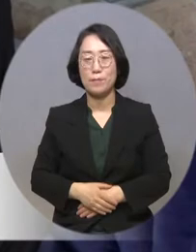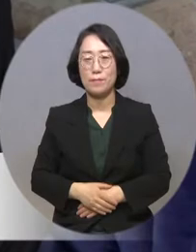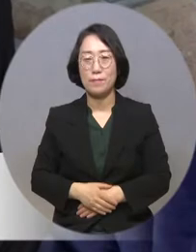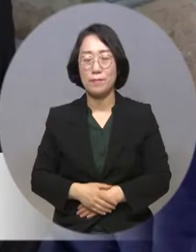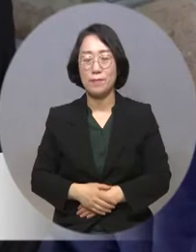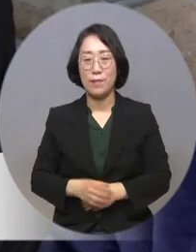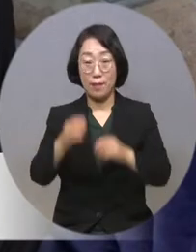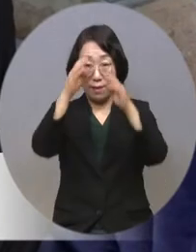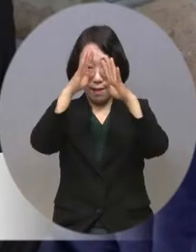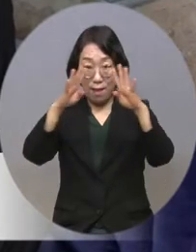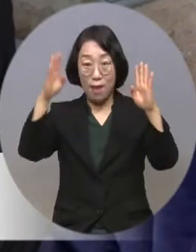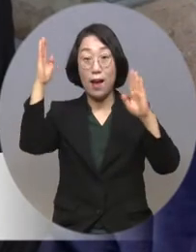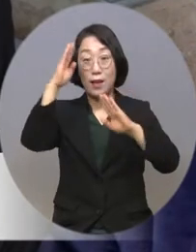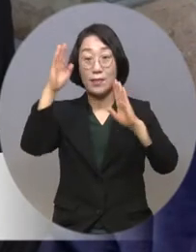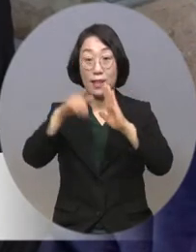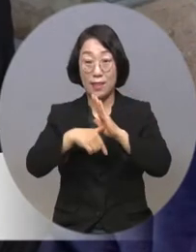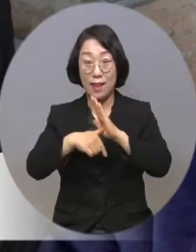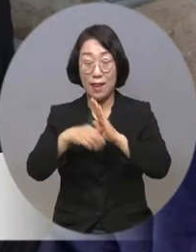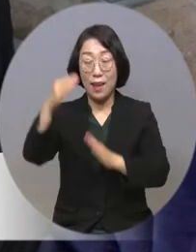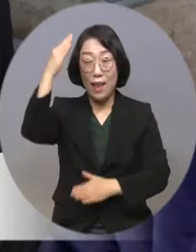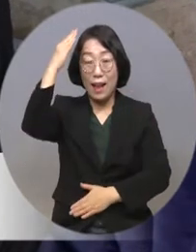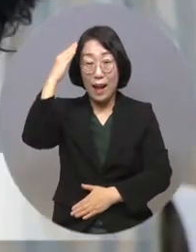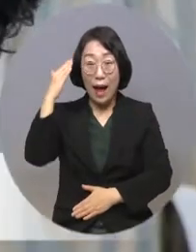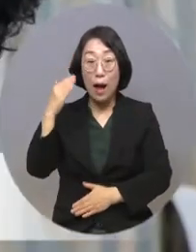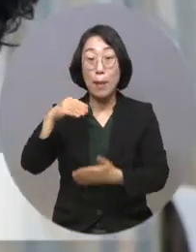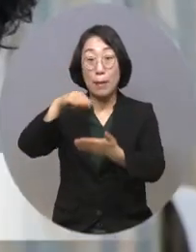대학 시절에 먹향이 좋아서